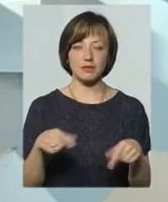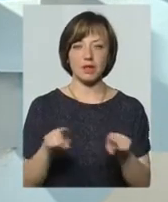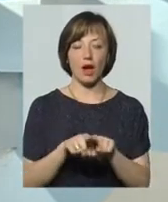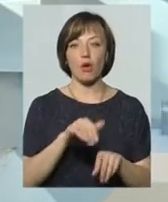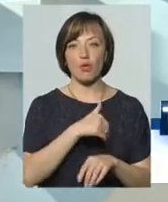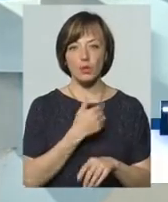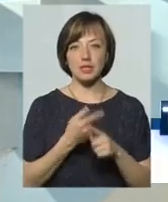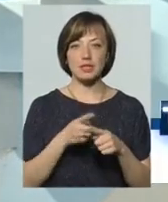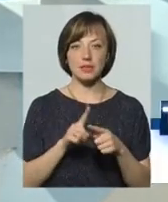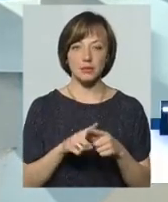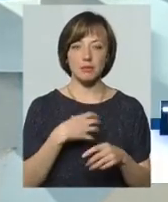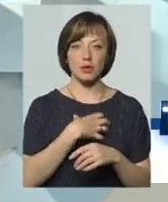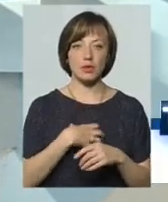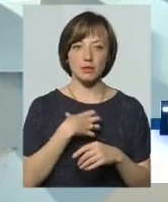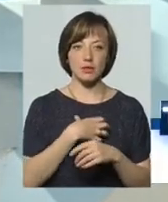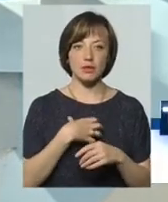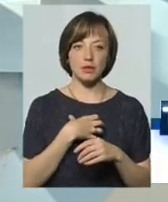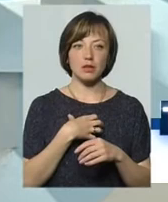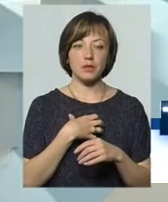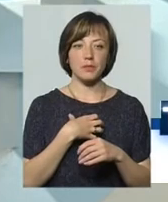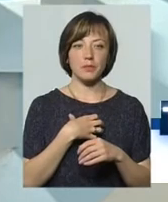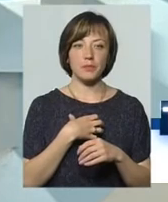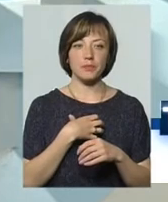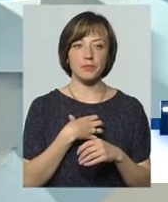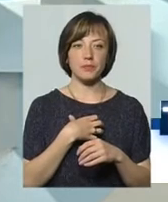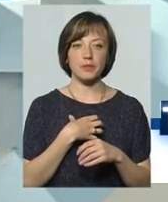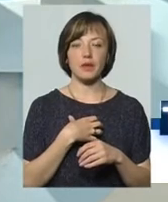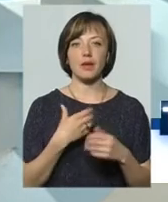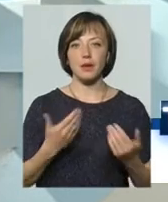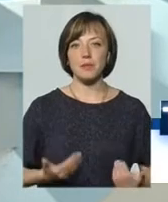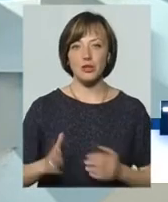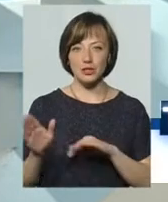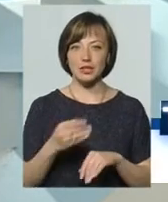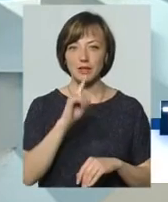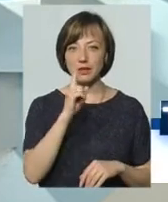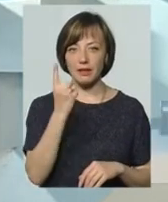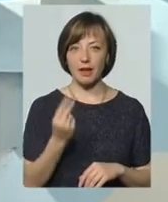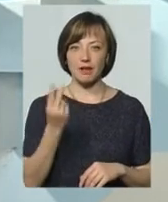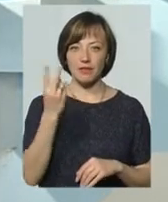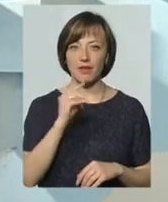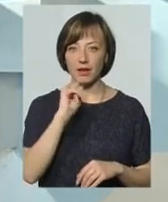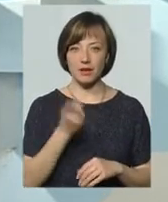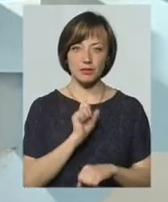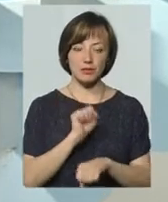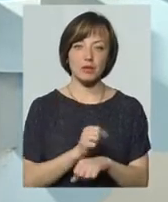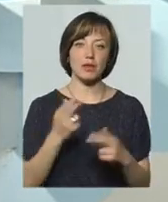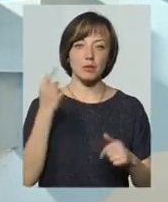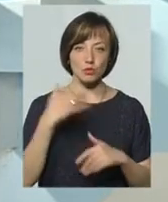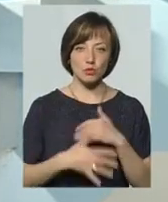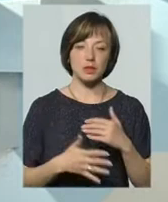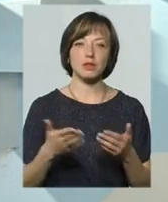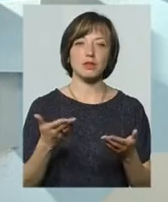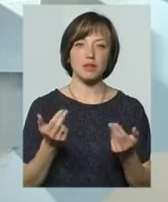ми хочемо ці пріоритети наносити на регіональну стратегію. Нам би пережити день-два, рік, та, і на цьому так, зупинити. Ми маємо зрозуміти, що в